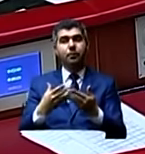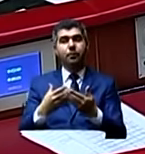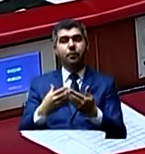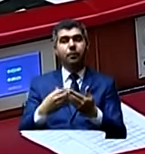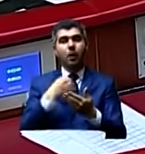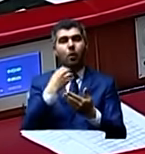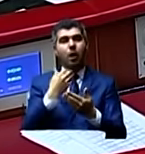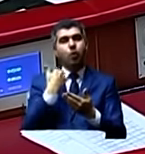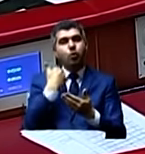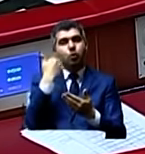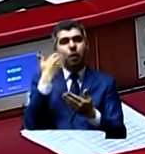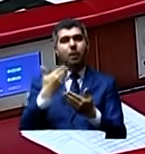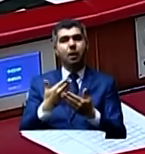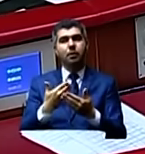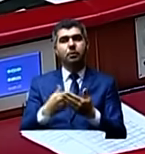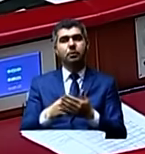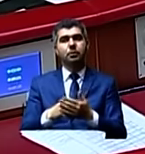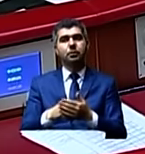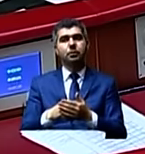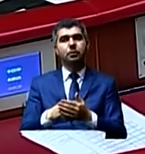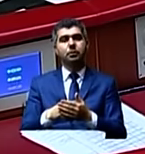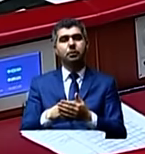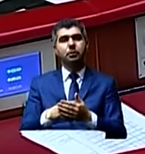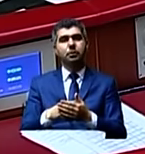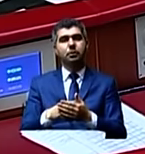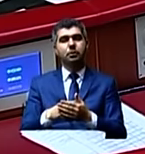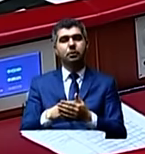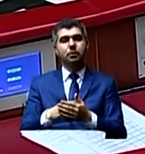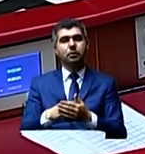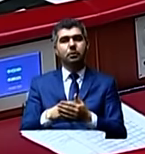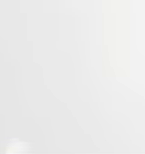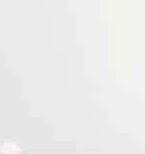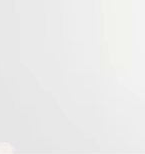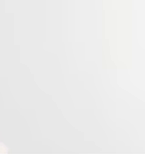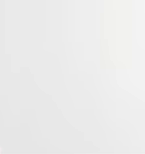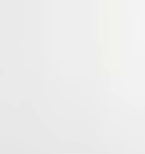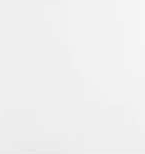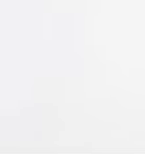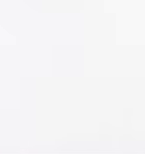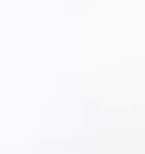شكرا السيد الوزير، شكرا، شكرا السيد.